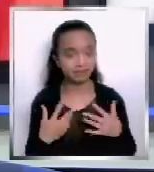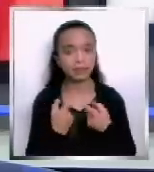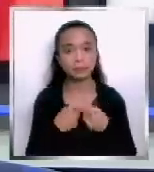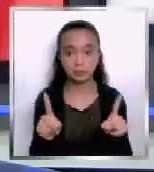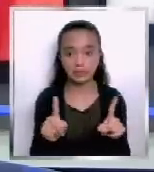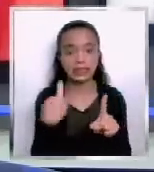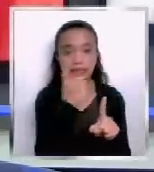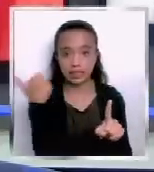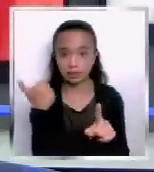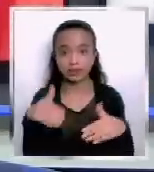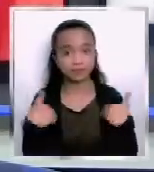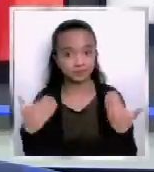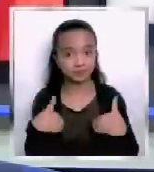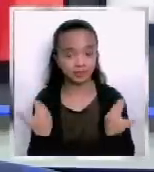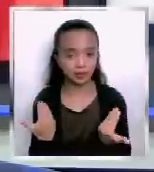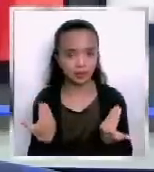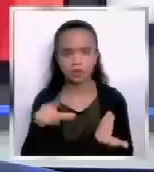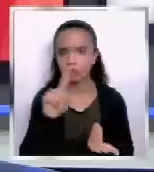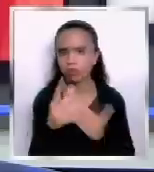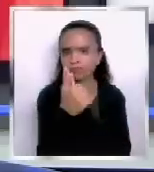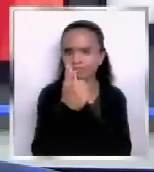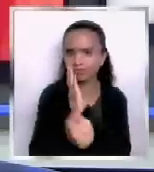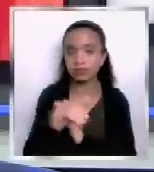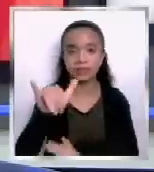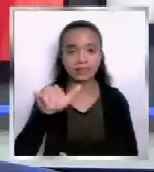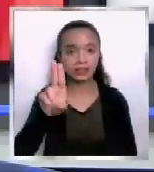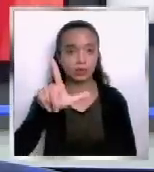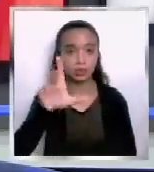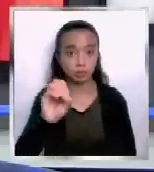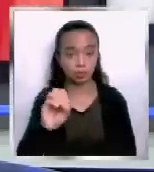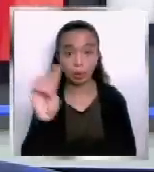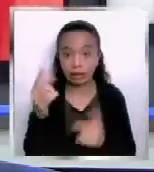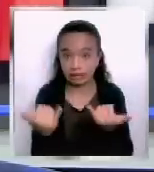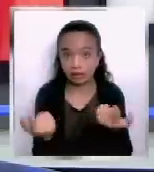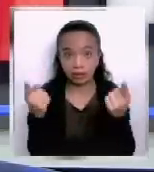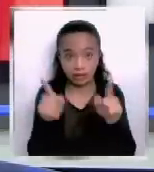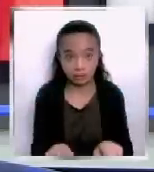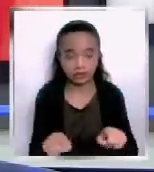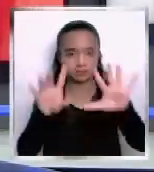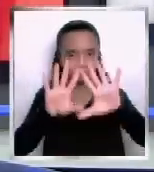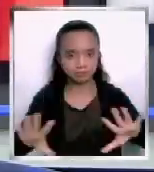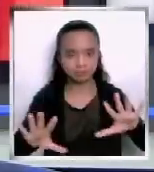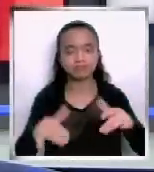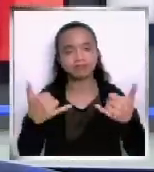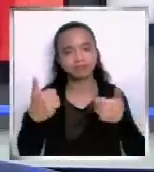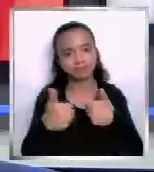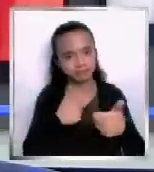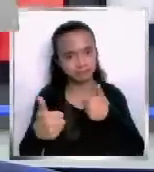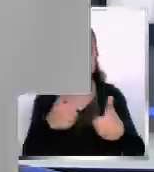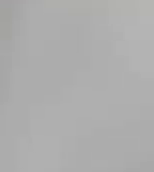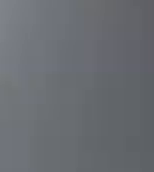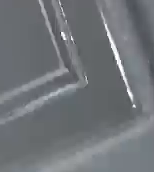mga kabataan, ang husay na ipinamalas ni Carlos Yulo sa ginaganap ngayong Southeast Asian Games. Narito ang pagtutok ni JP